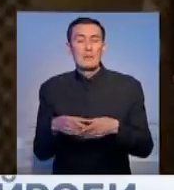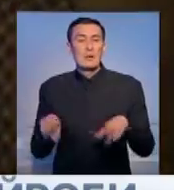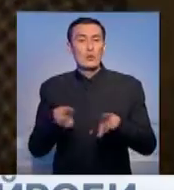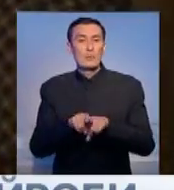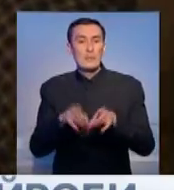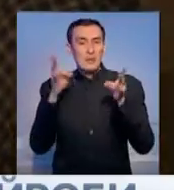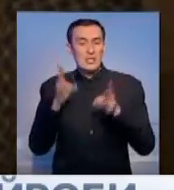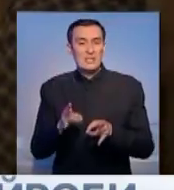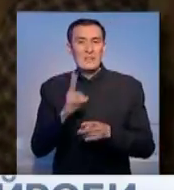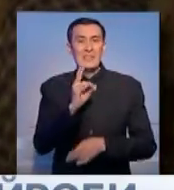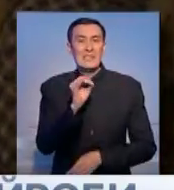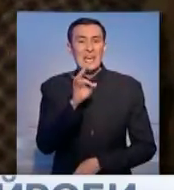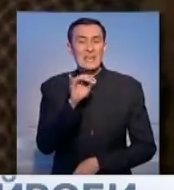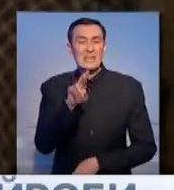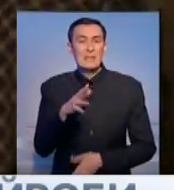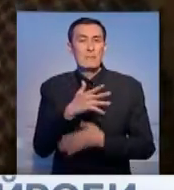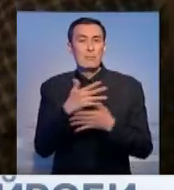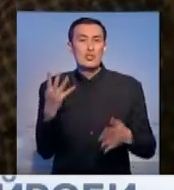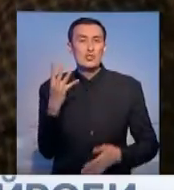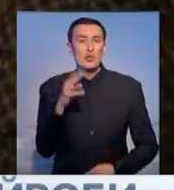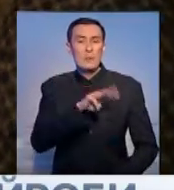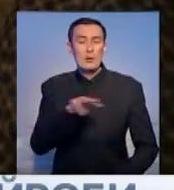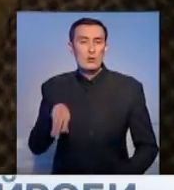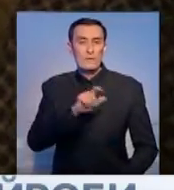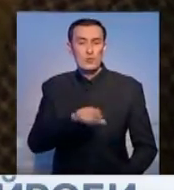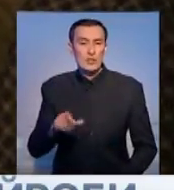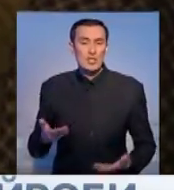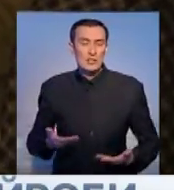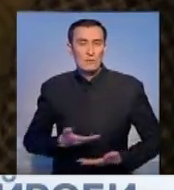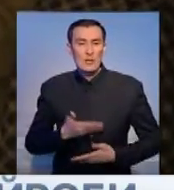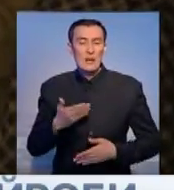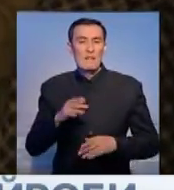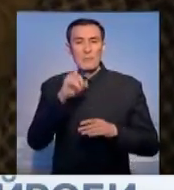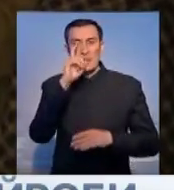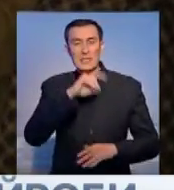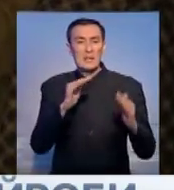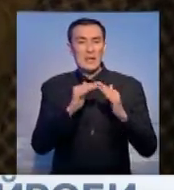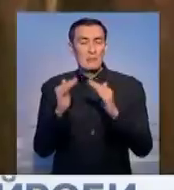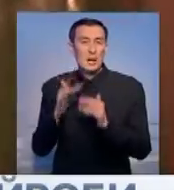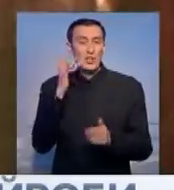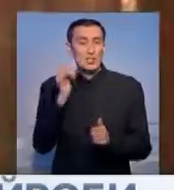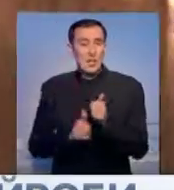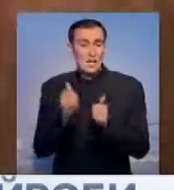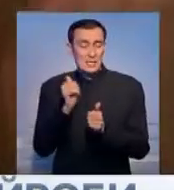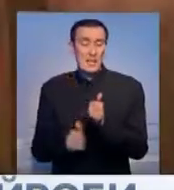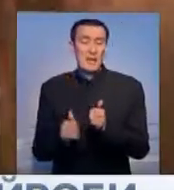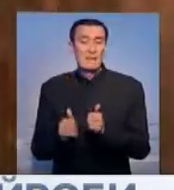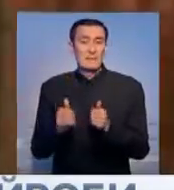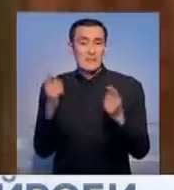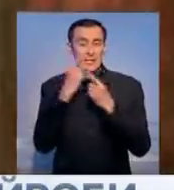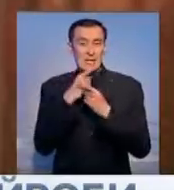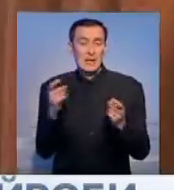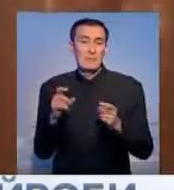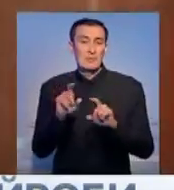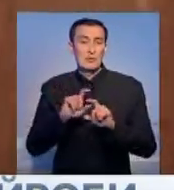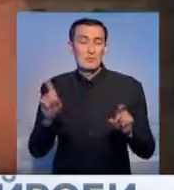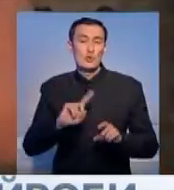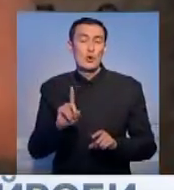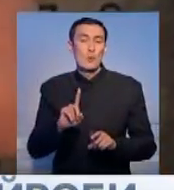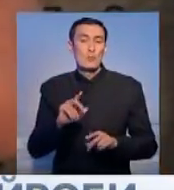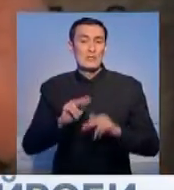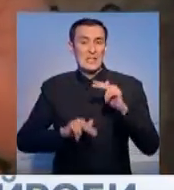подобные происшествия в Кении, где более 4 миллионов жителей живут в трущобах, не редкость. Как сообщают в Национальном агентстве